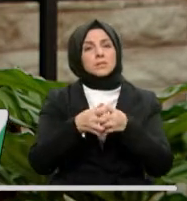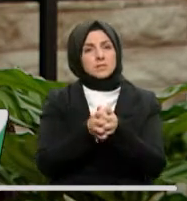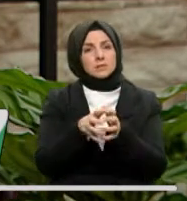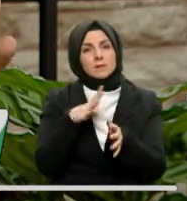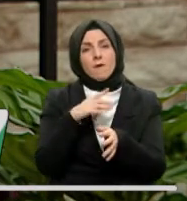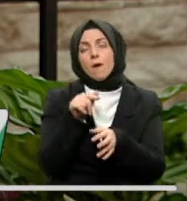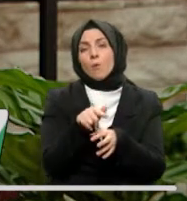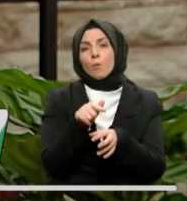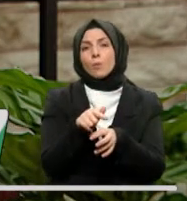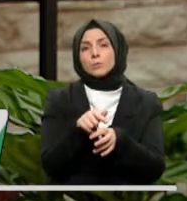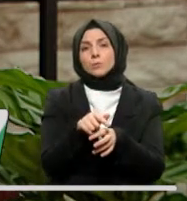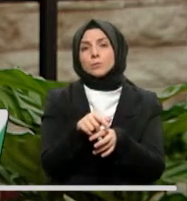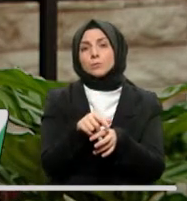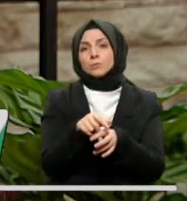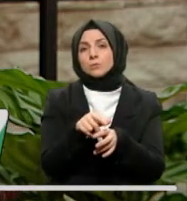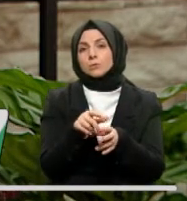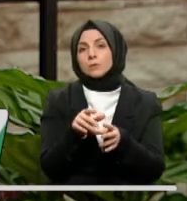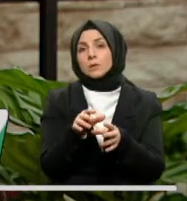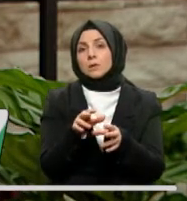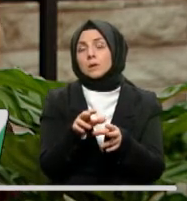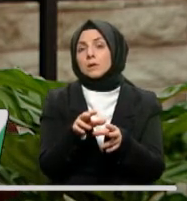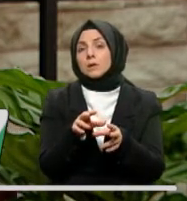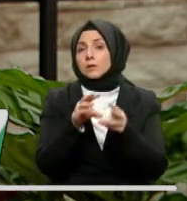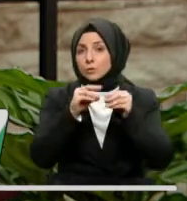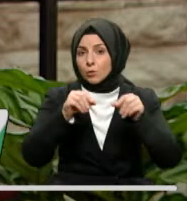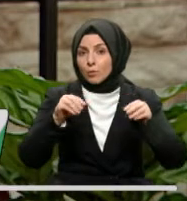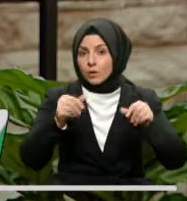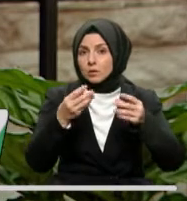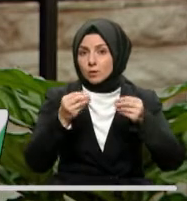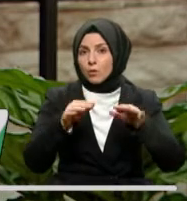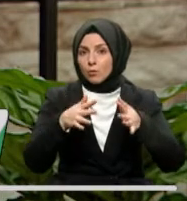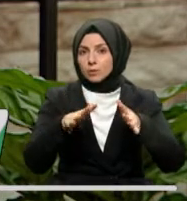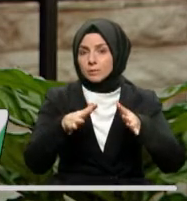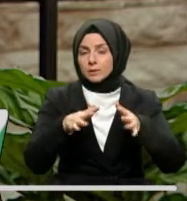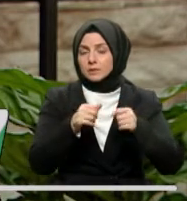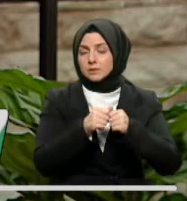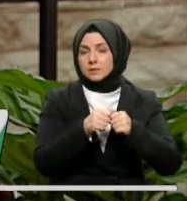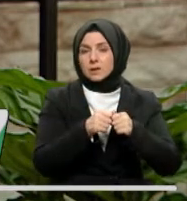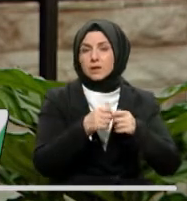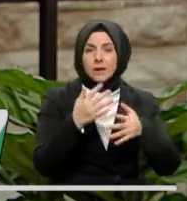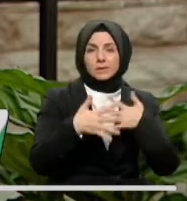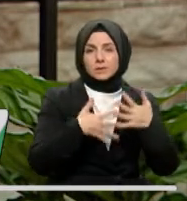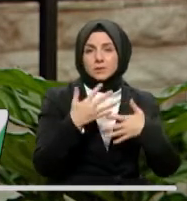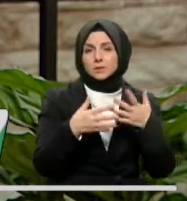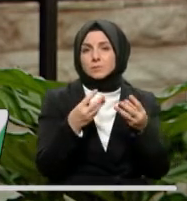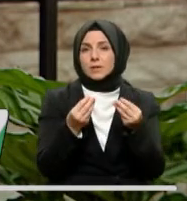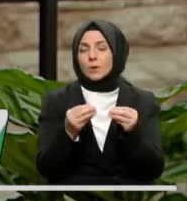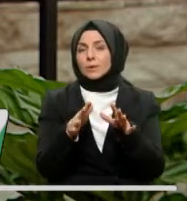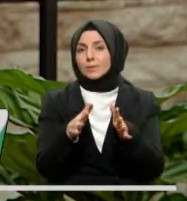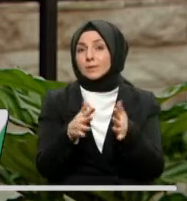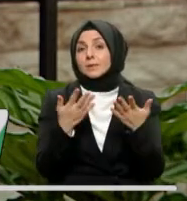oranında Tosya'da kokopit insan cevizi toprağı 130 da kullanabilirsiniz böyle bir karışım da yapabilirsiniz